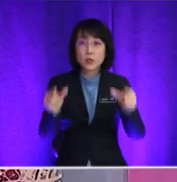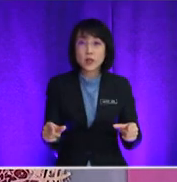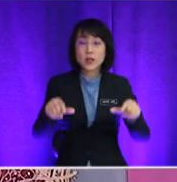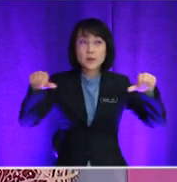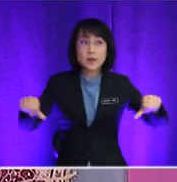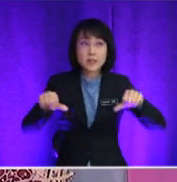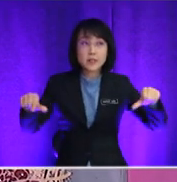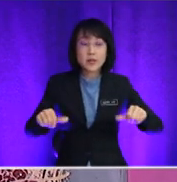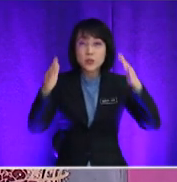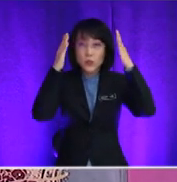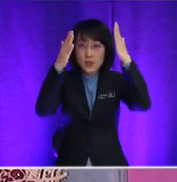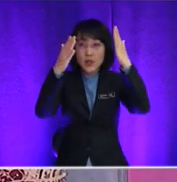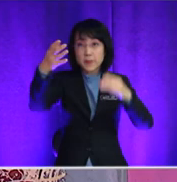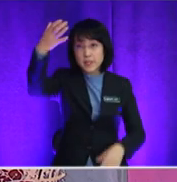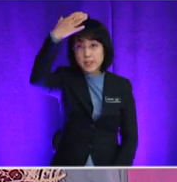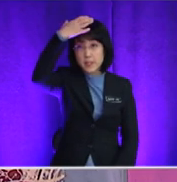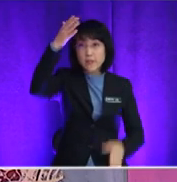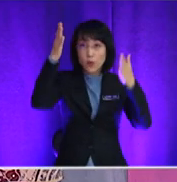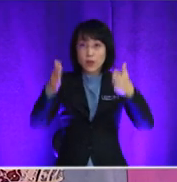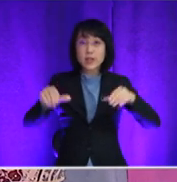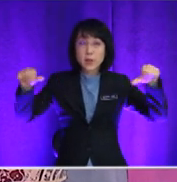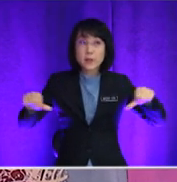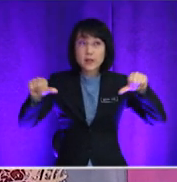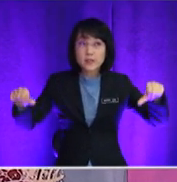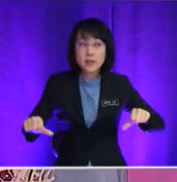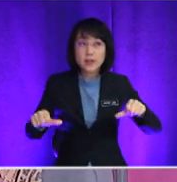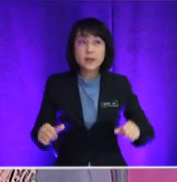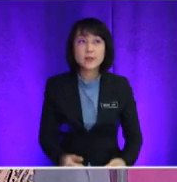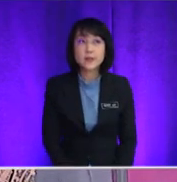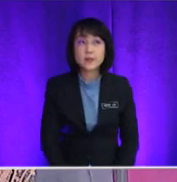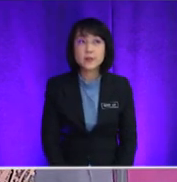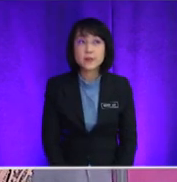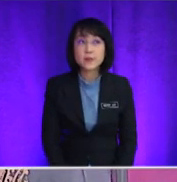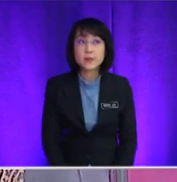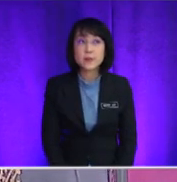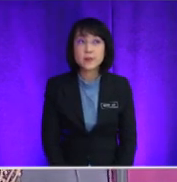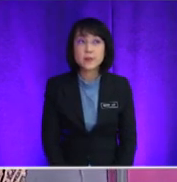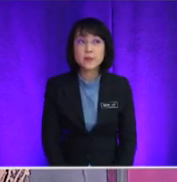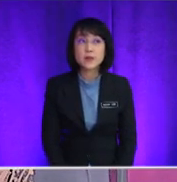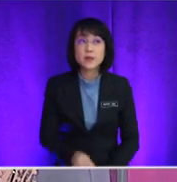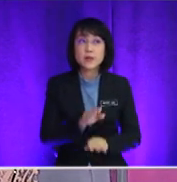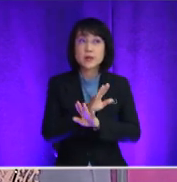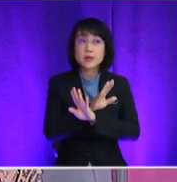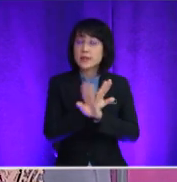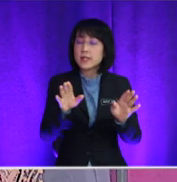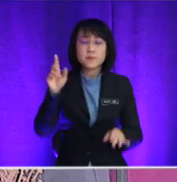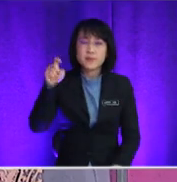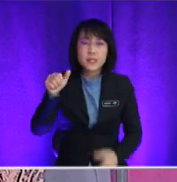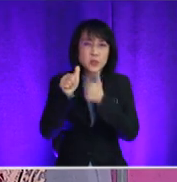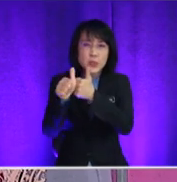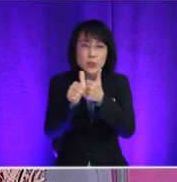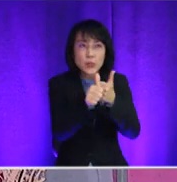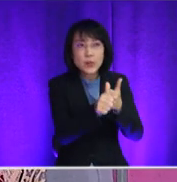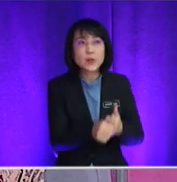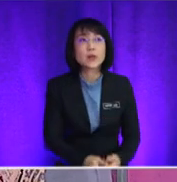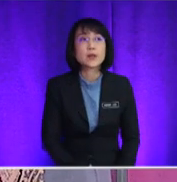tukang masak atau chef lah jadi sebagai tukang masak Tak Semestinya Mesti ikut seperti dalam gambar ini asalkan